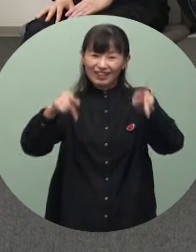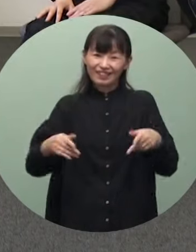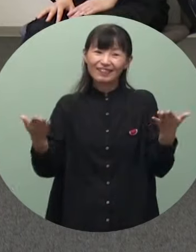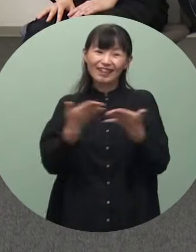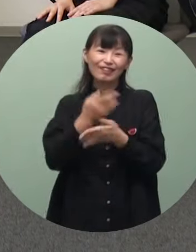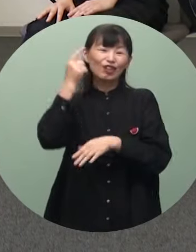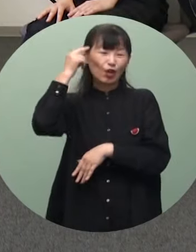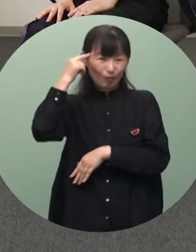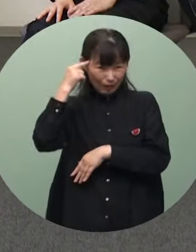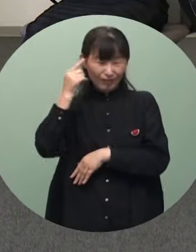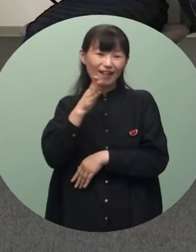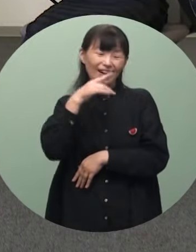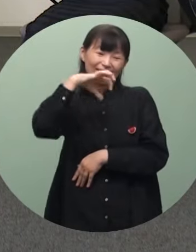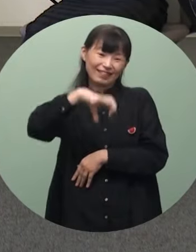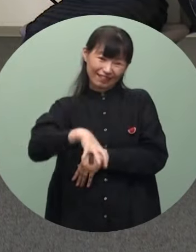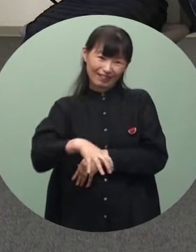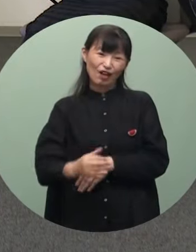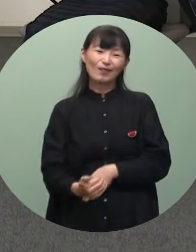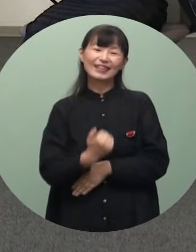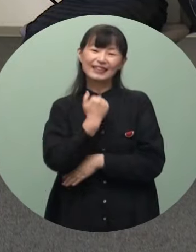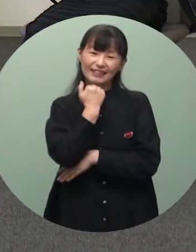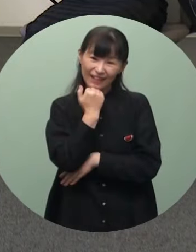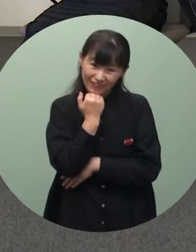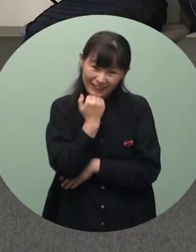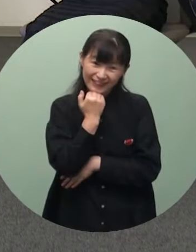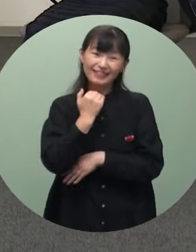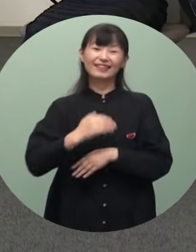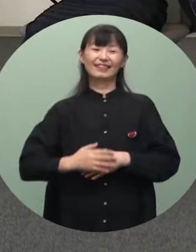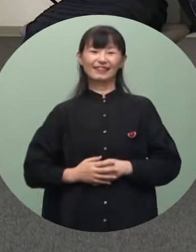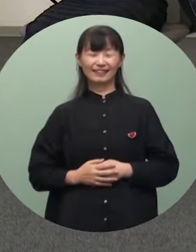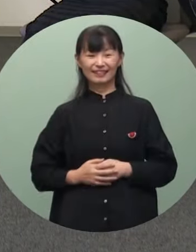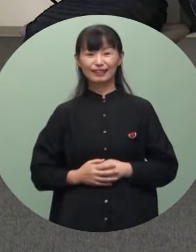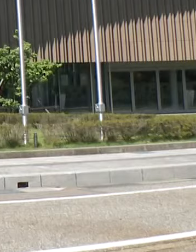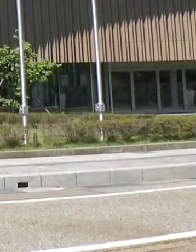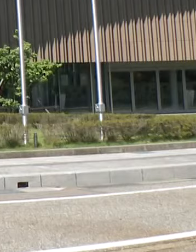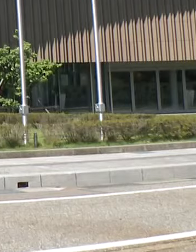。 会場でお待ちしています。